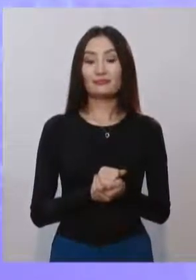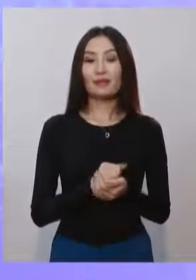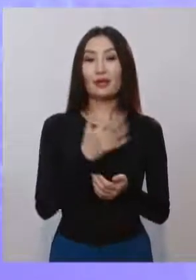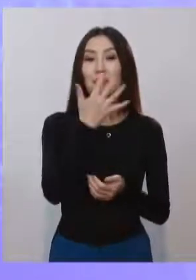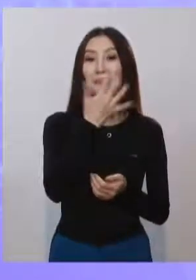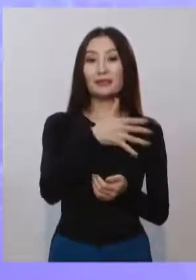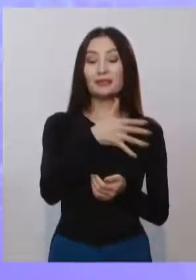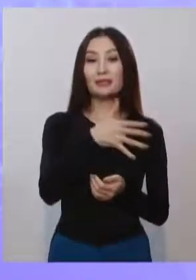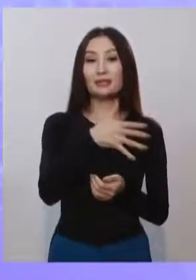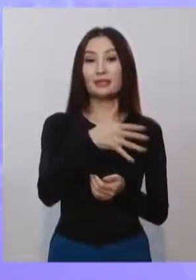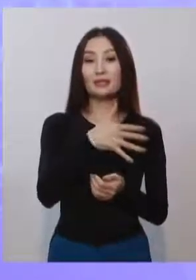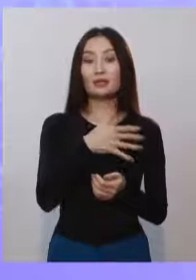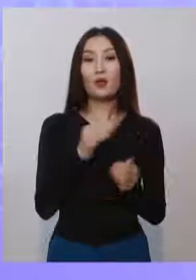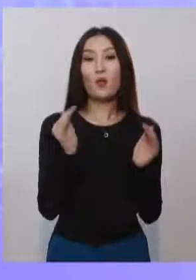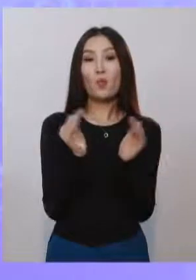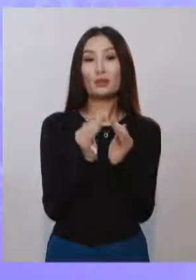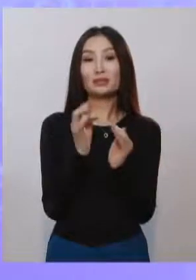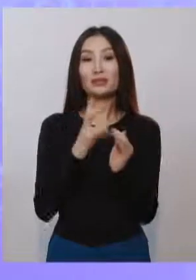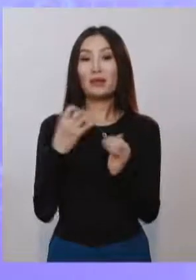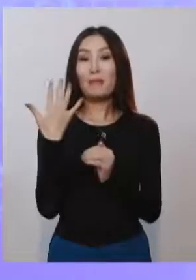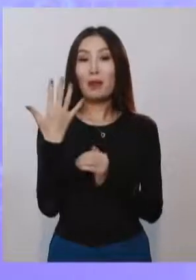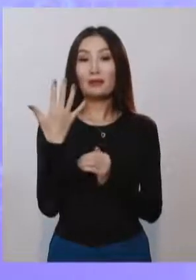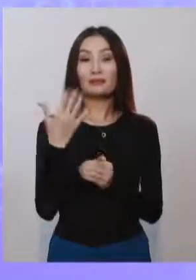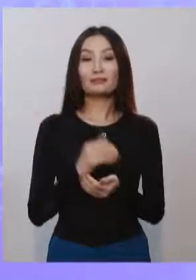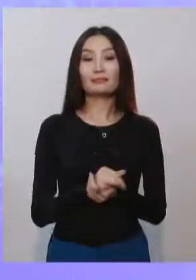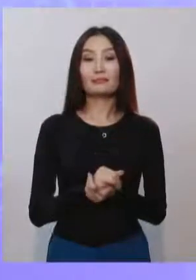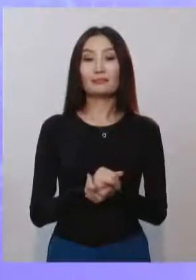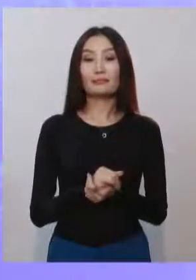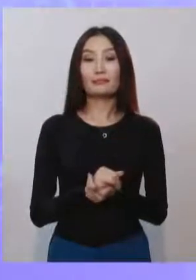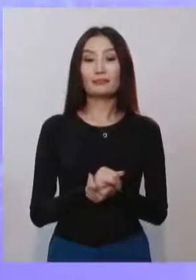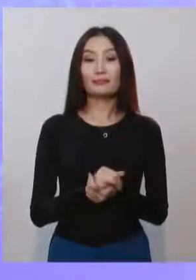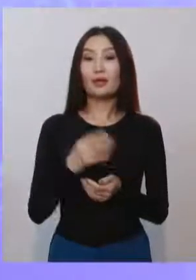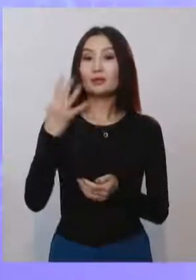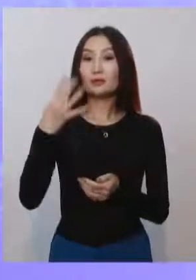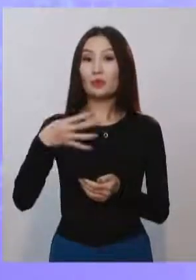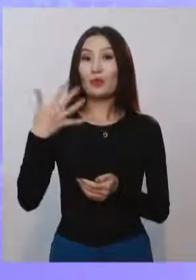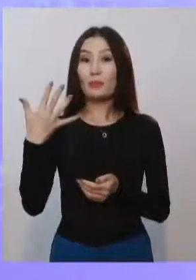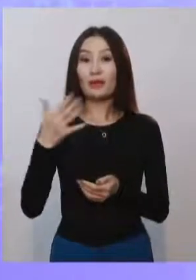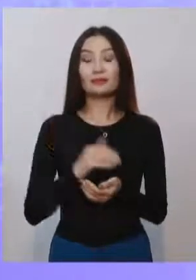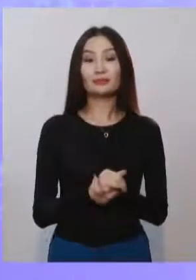1550 уменьшить на 545